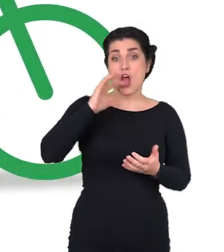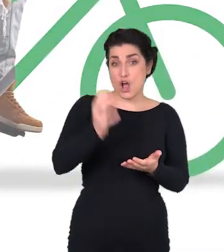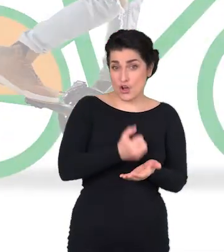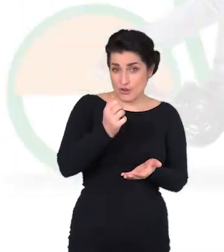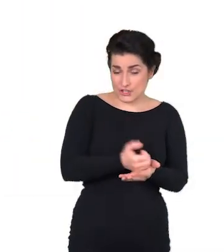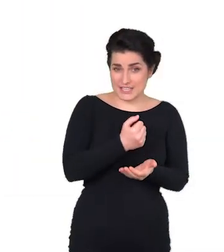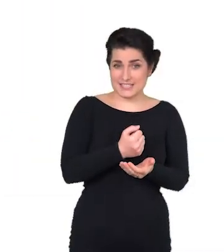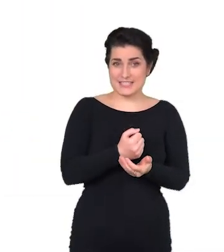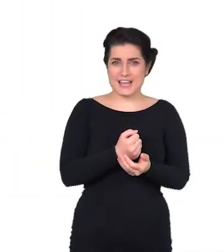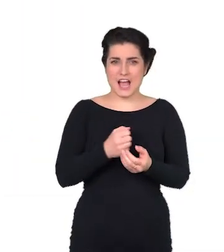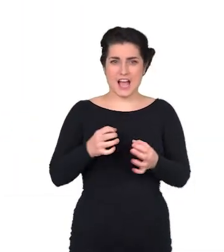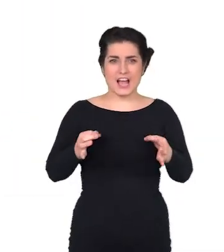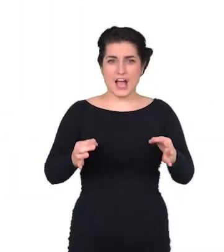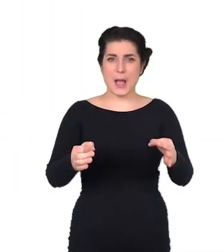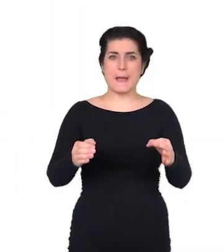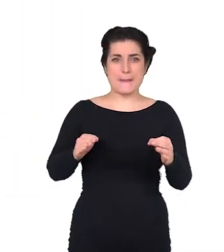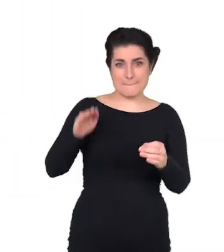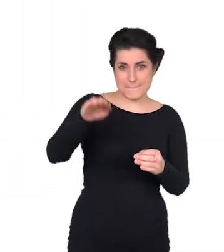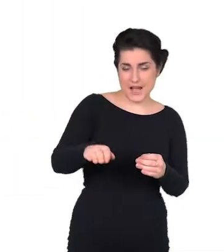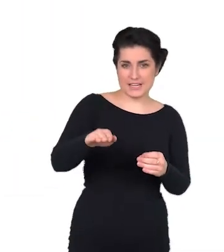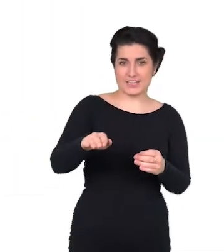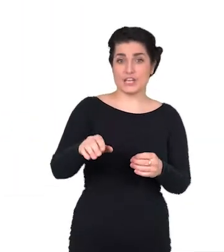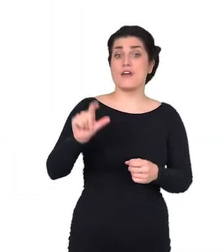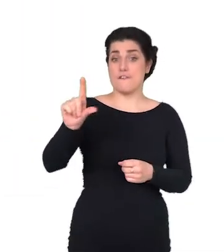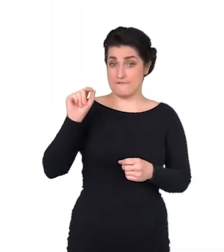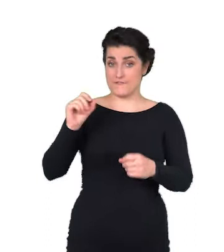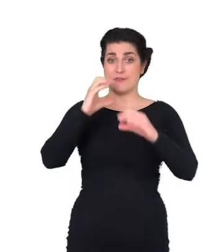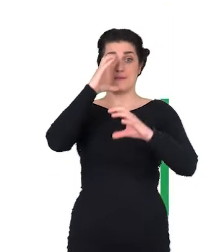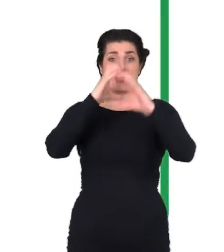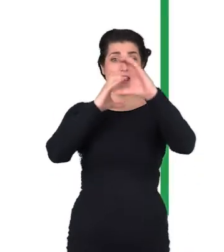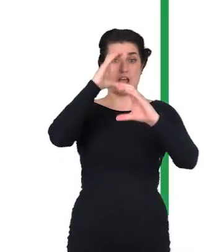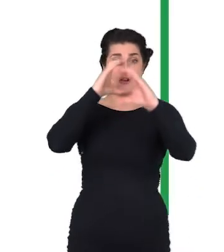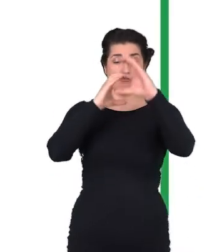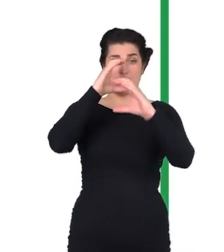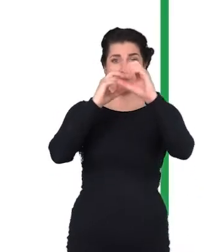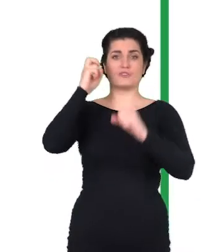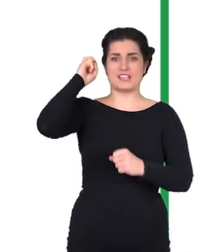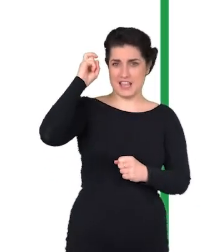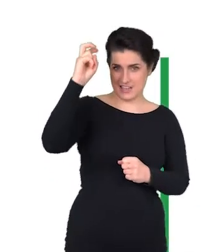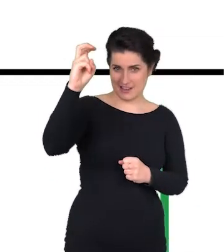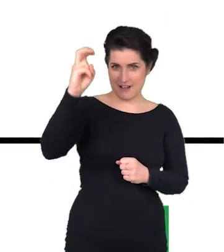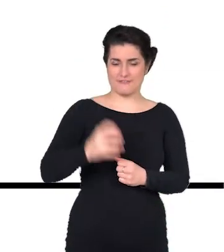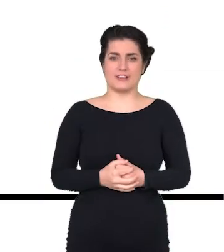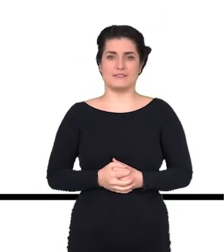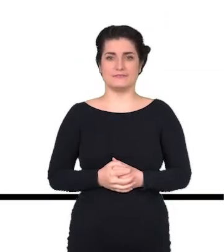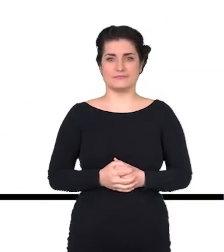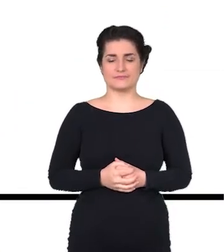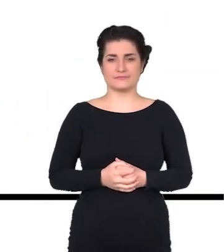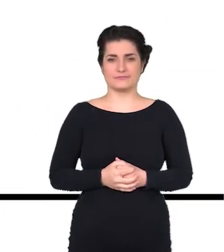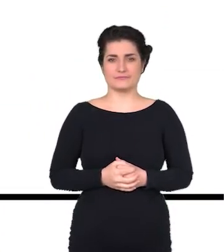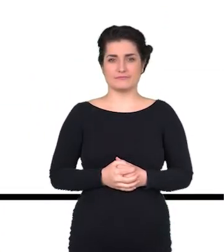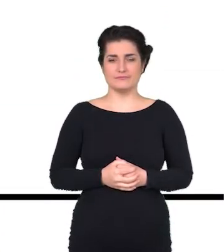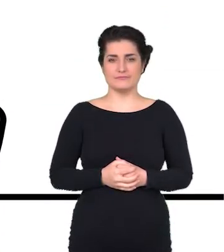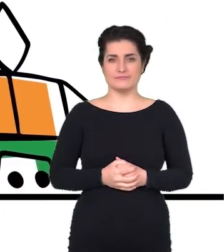myślisz. Jeśli możesz, korzystaj z parkingu w Park and Ride i przesiadaj się z auta do autobusu czy tramwaju.